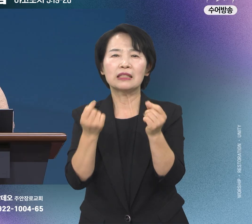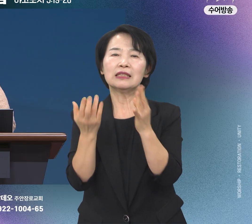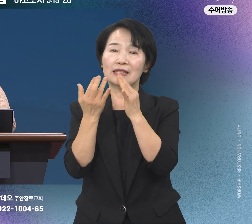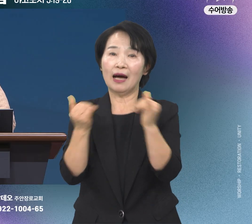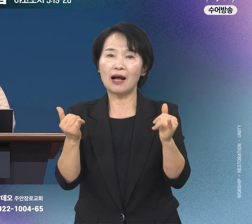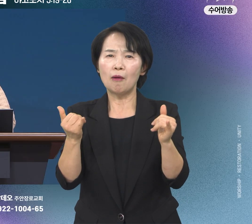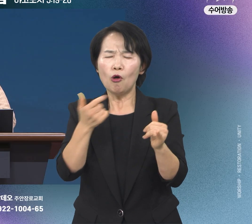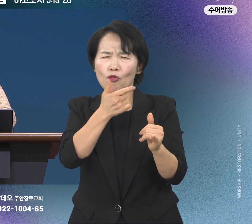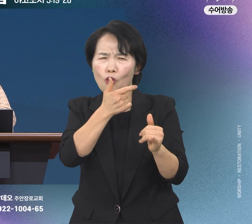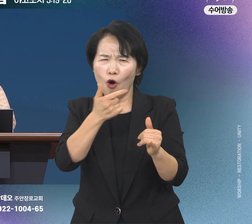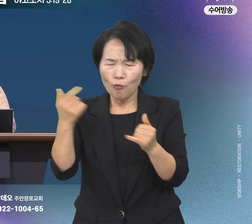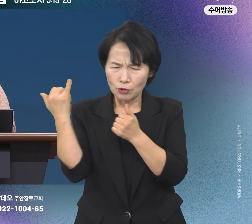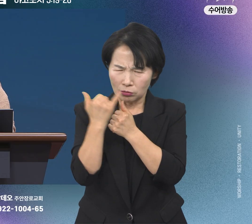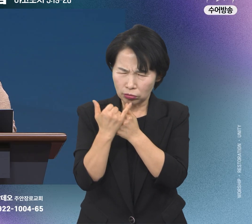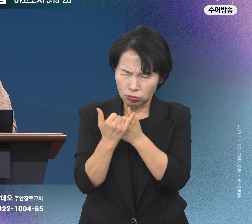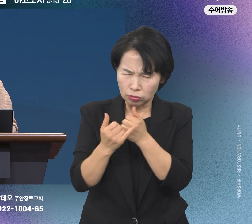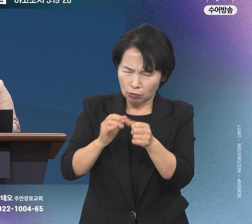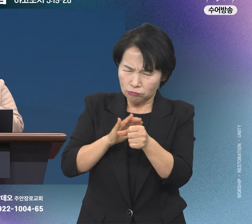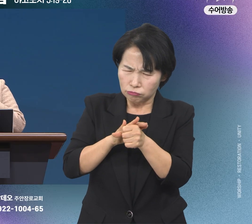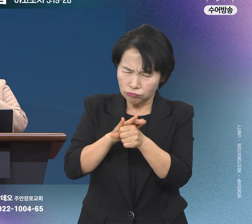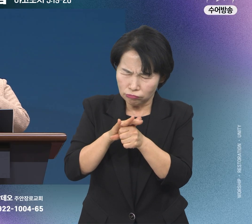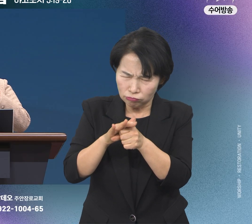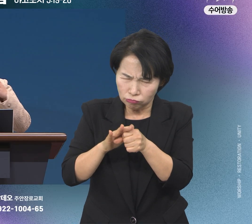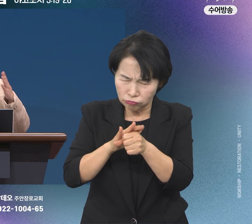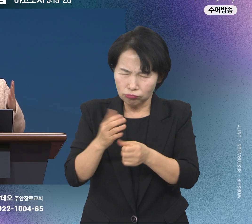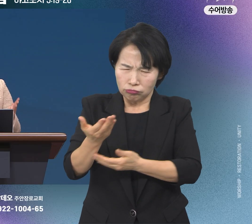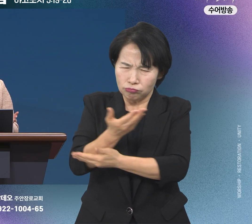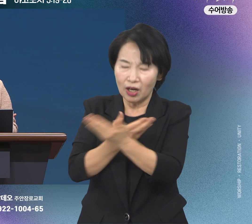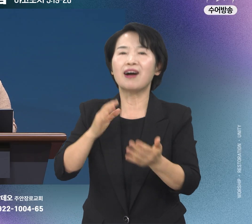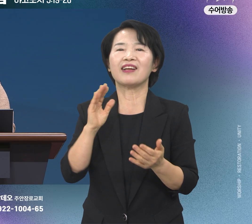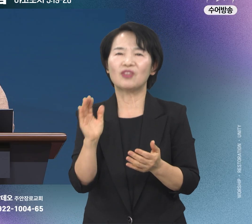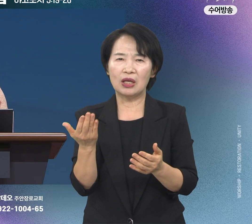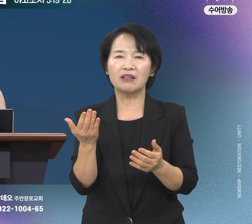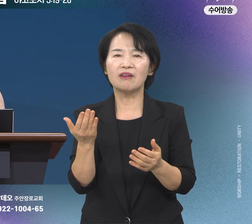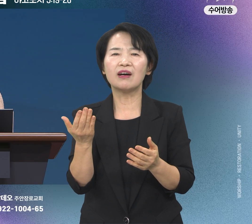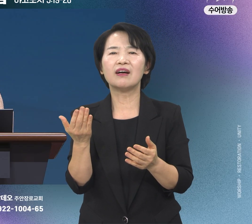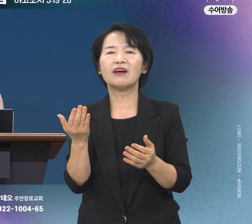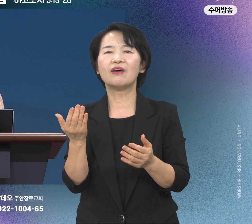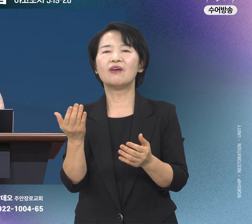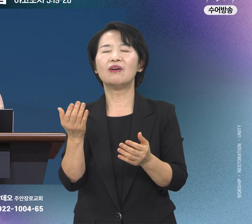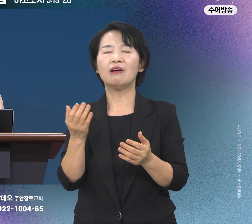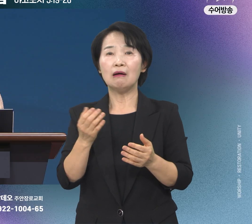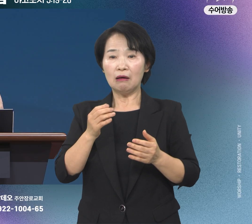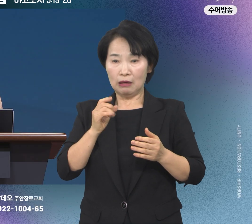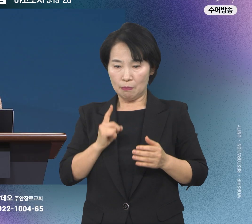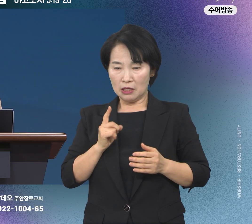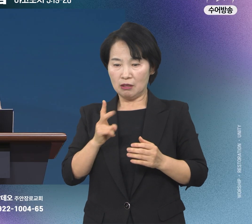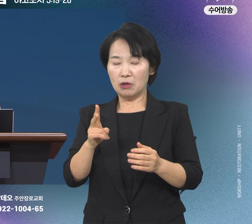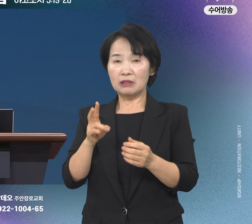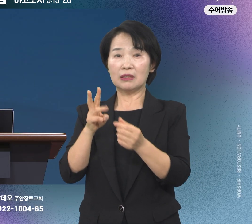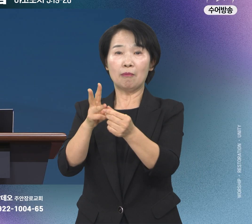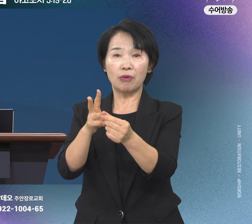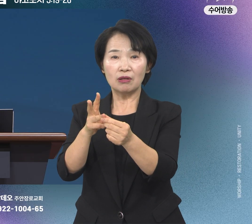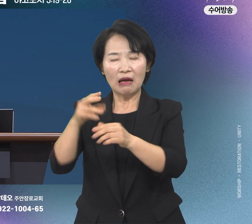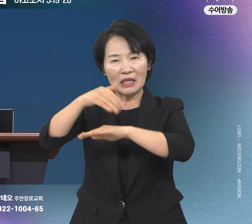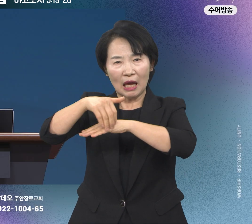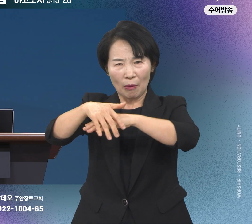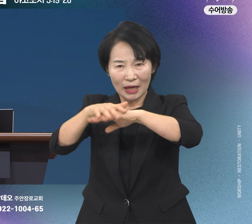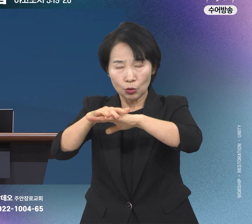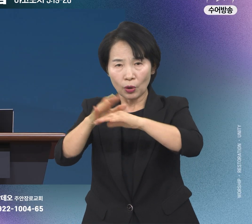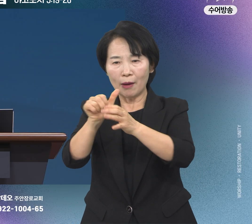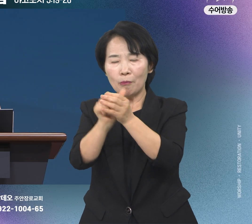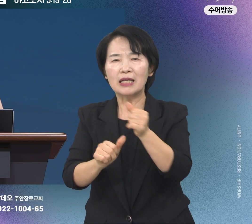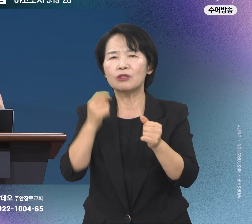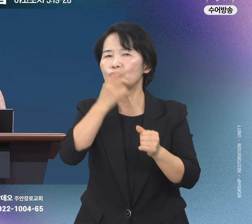지인에게 실은 신천지가 설정해 놓은 전도 이 바친 줄도 모르고 그렇게 점차 빠져나가게